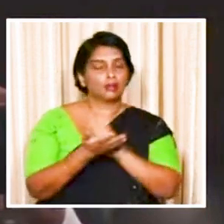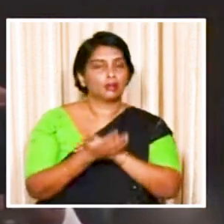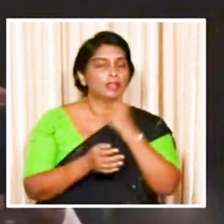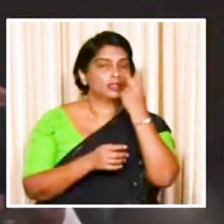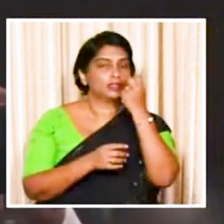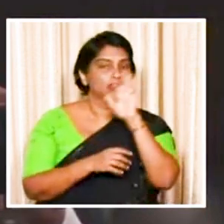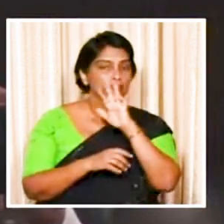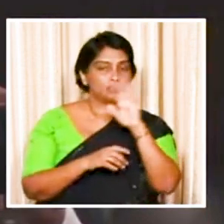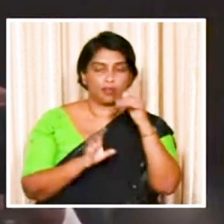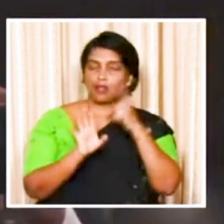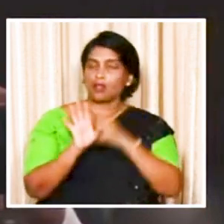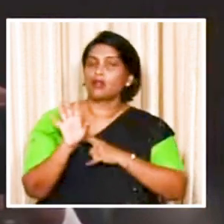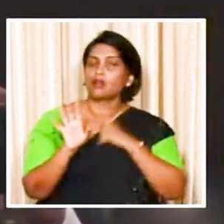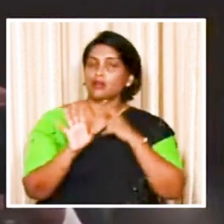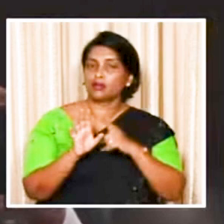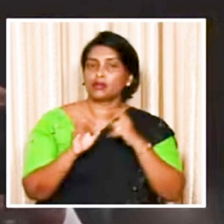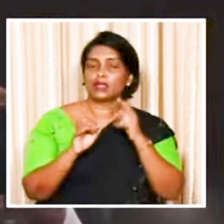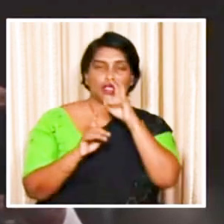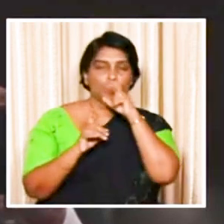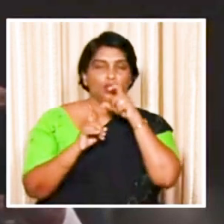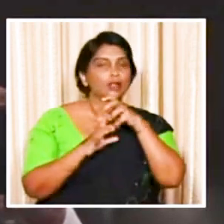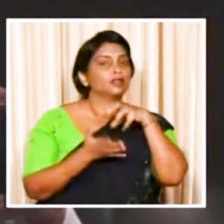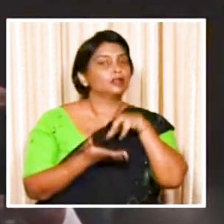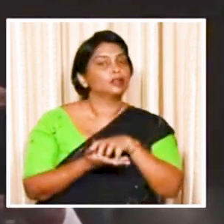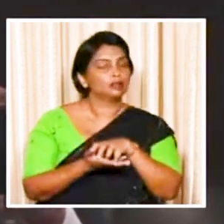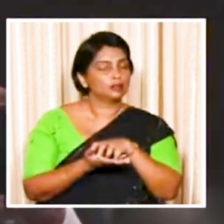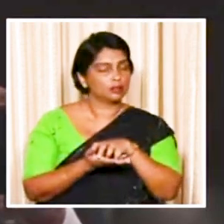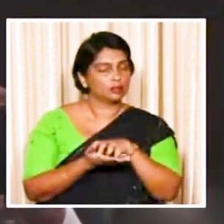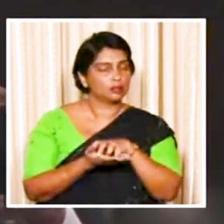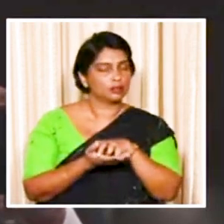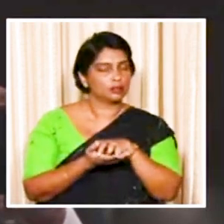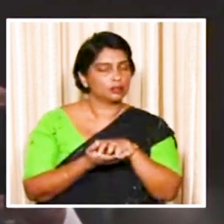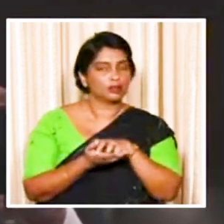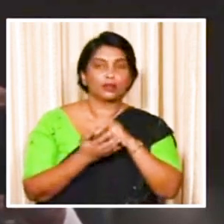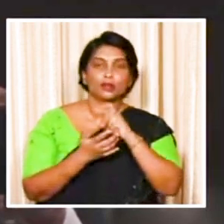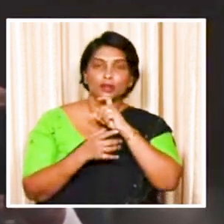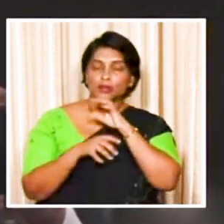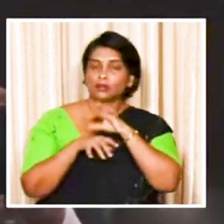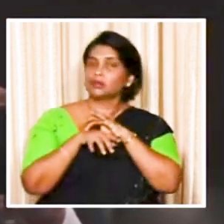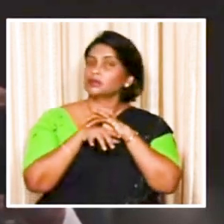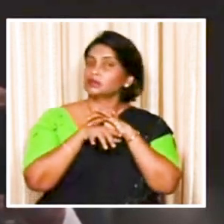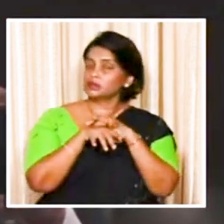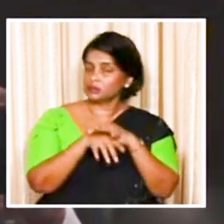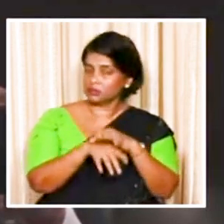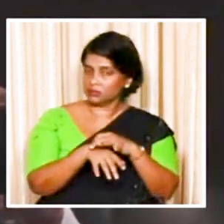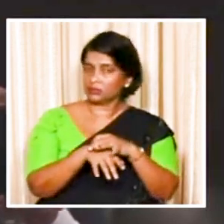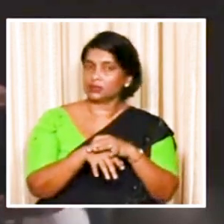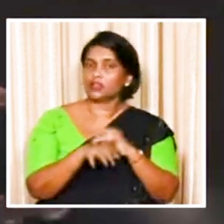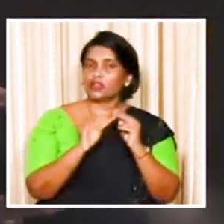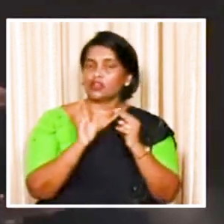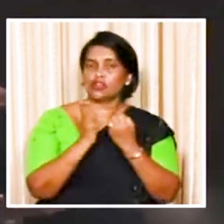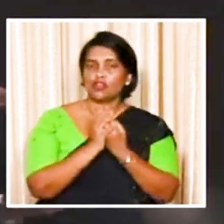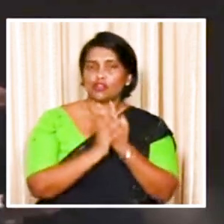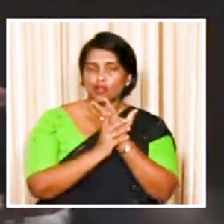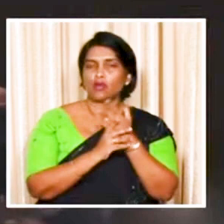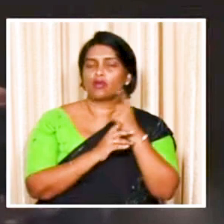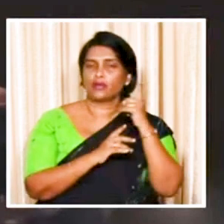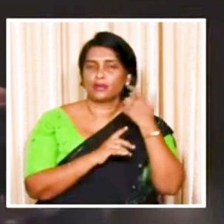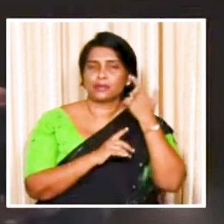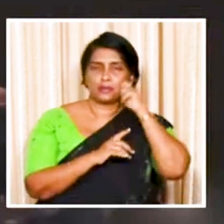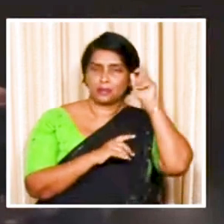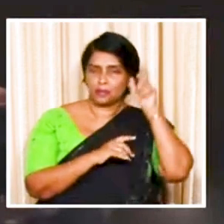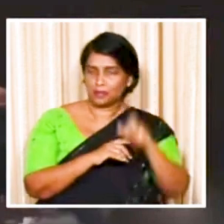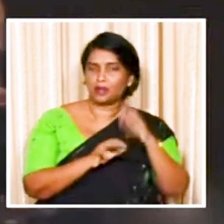2019 8 3 அன்று கிளிநொச்சி மாவட்ட நீதிமன்றில் முன்னிலைப்படுத்தப்பட்ட நோர்வே நாட்டைச் சேர்ந்த ஒருவருடைய செய்திகள் தொடர்பான